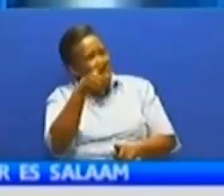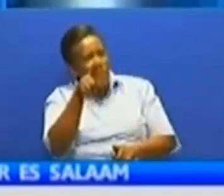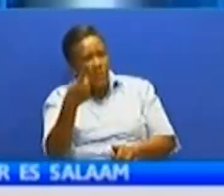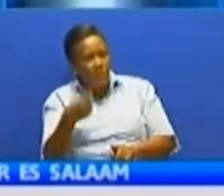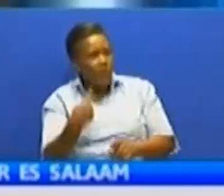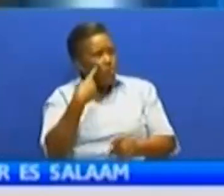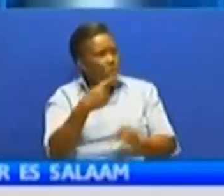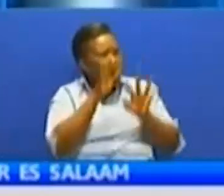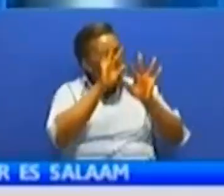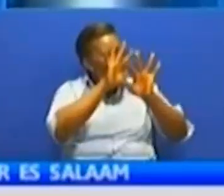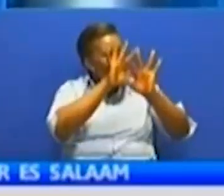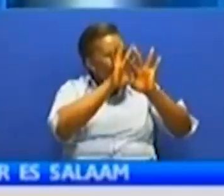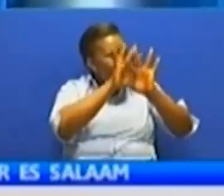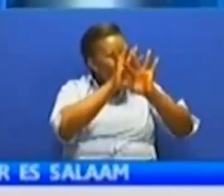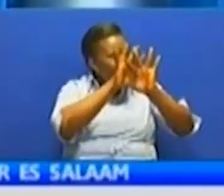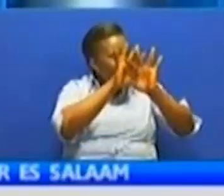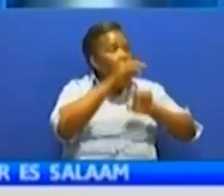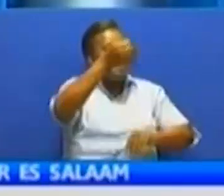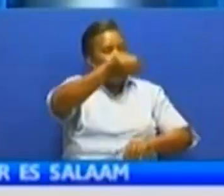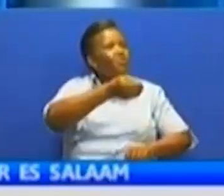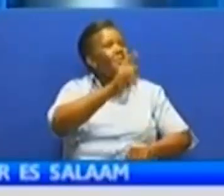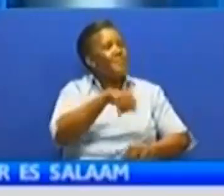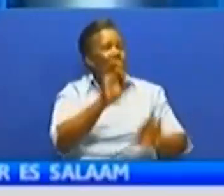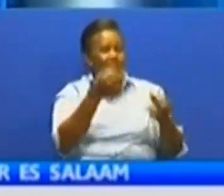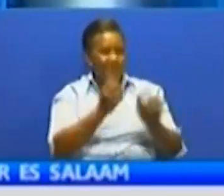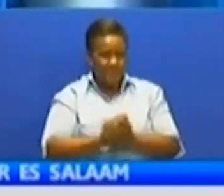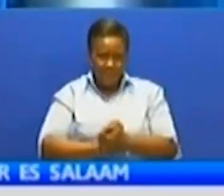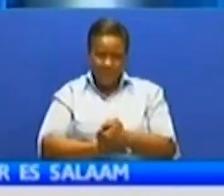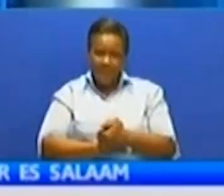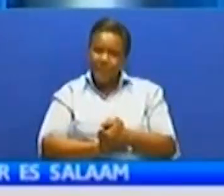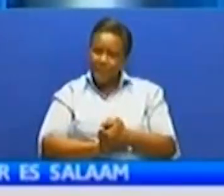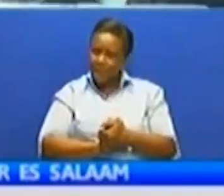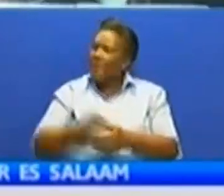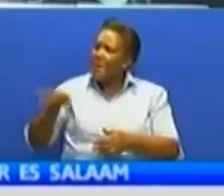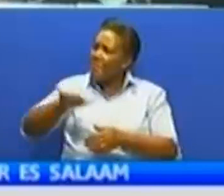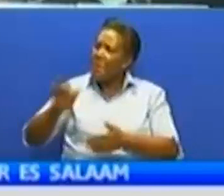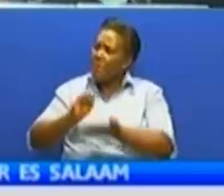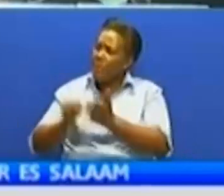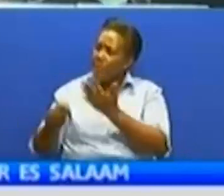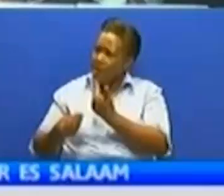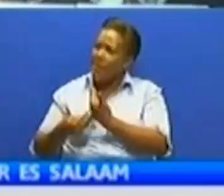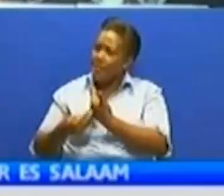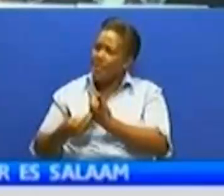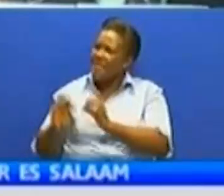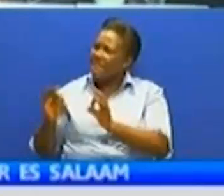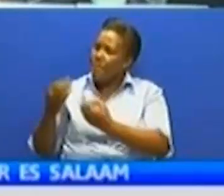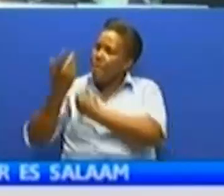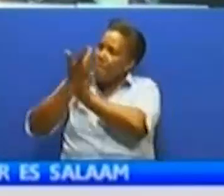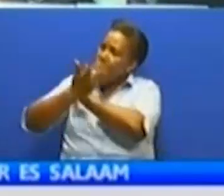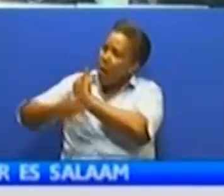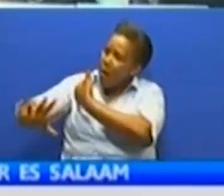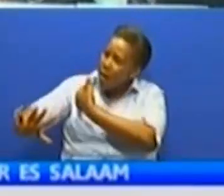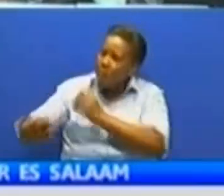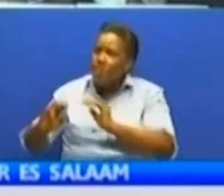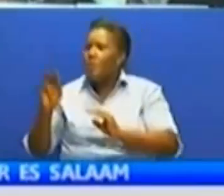ufifio ule kupungua kwa mwanga kidogo nayo wanaweza wakahisi. Na ni maeneo gani pengine yale maeneo ya fuku ambayo yana uwazi mkubwa